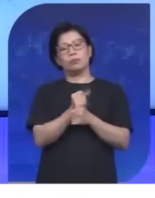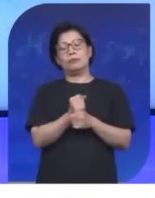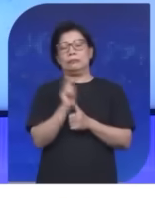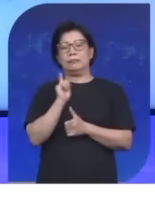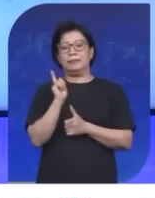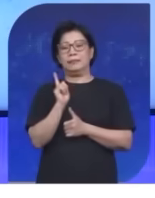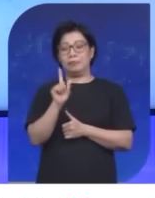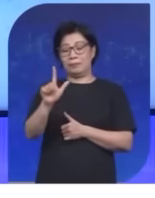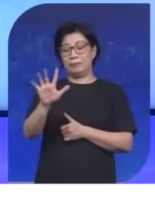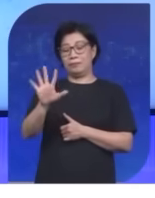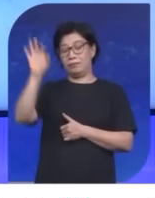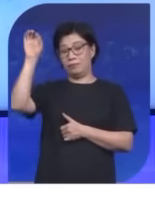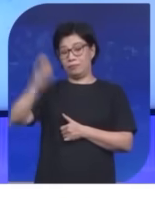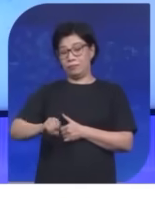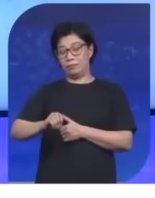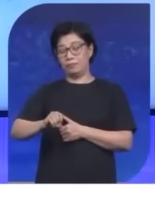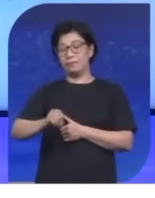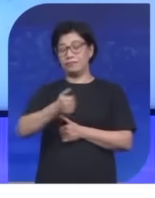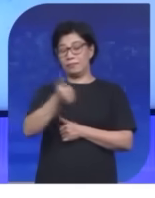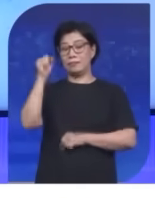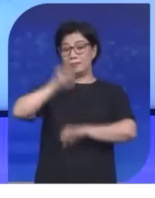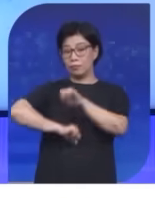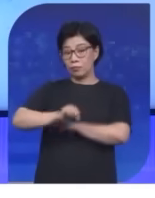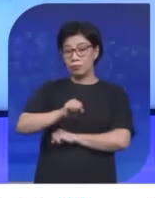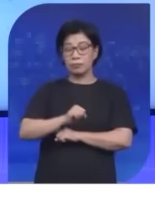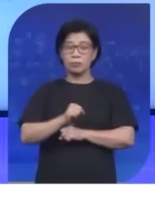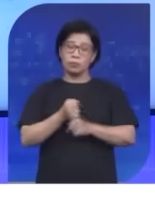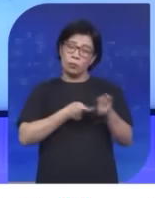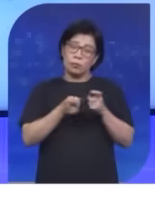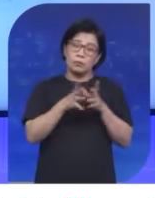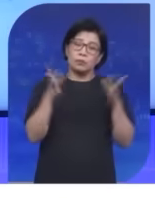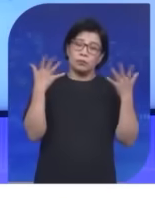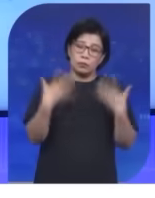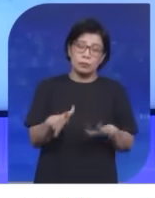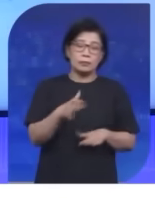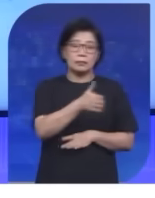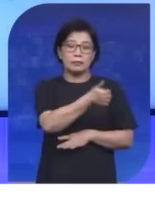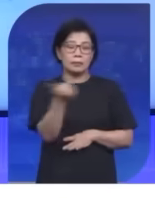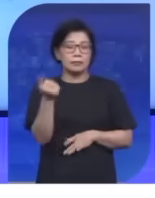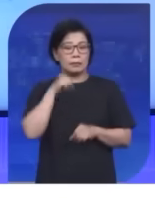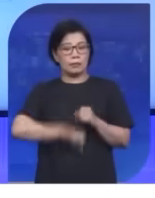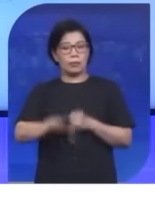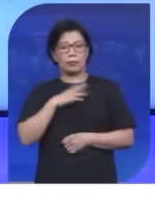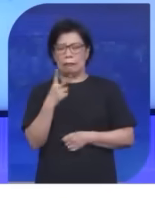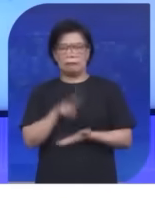hơn 75% dân số ở độ tuổi lao động. Nhưng dù có nhiều nỗ lực, vẫn còn nhiều người ngại sinh con thứ hai.